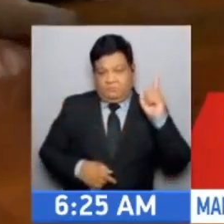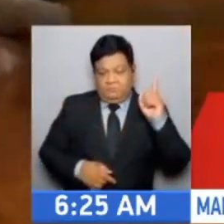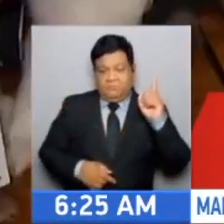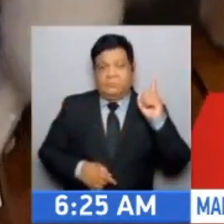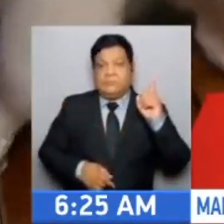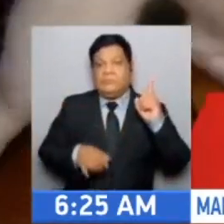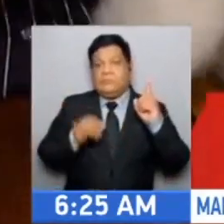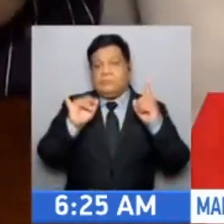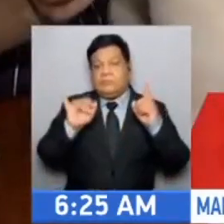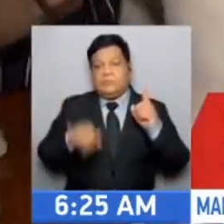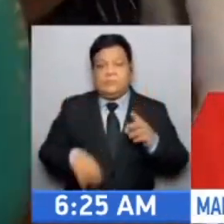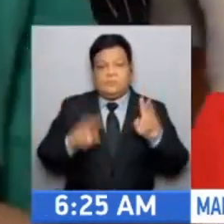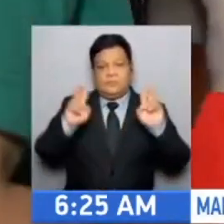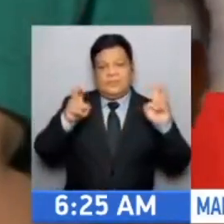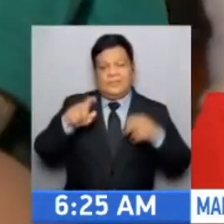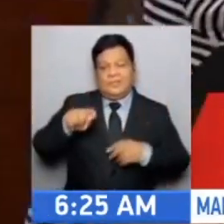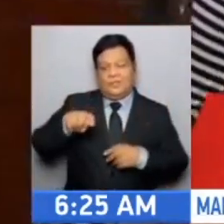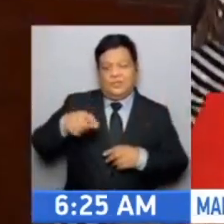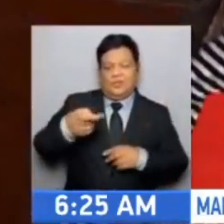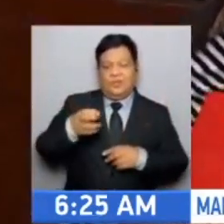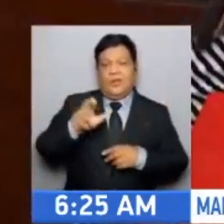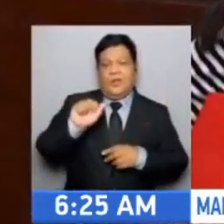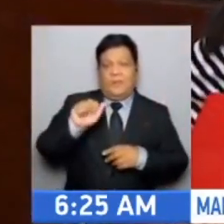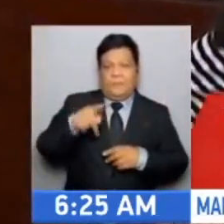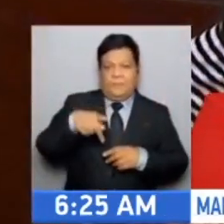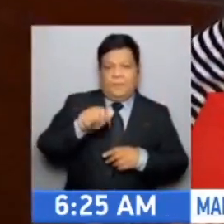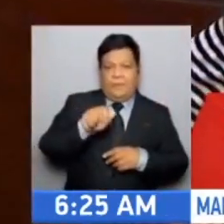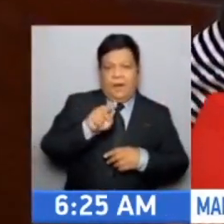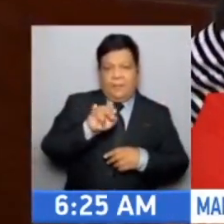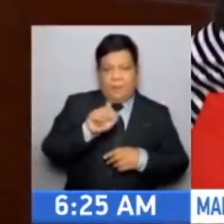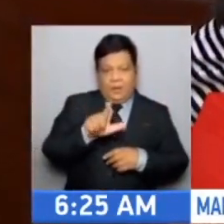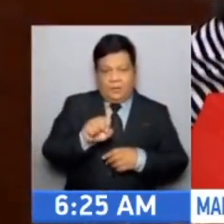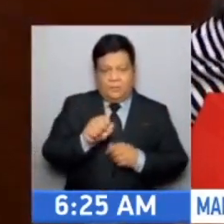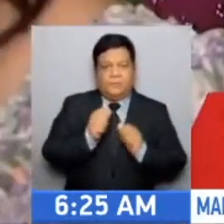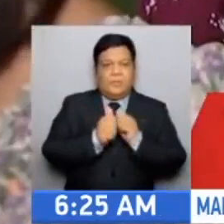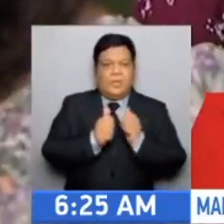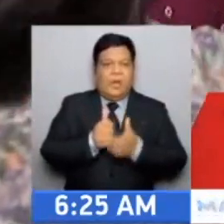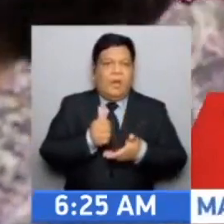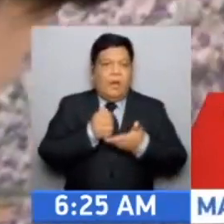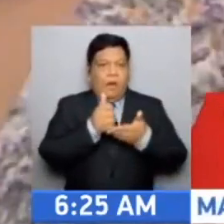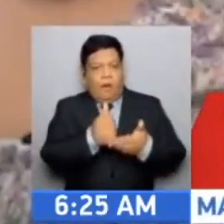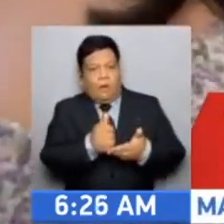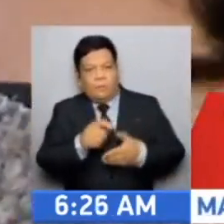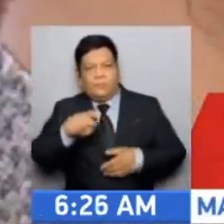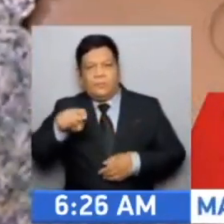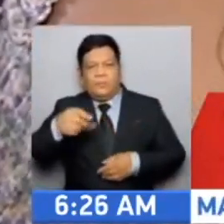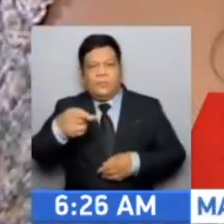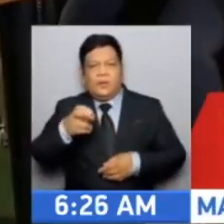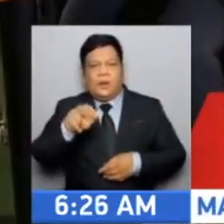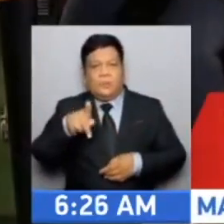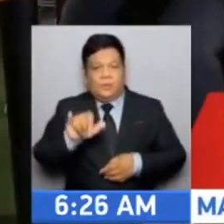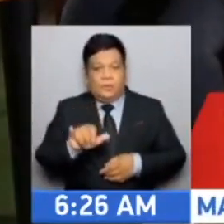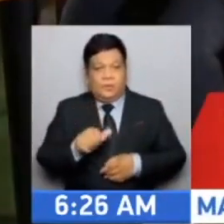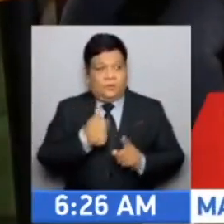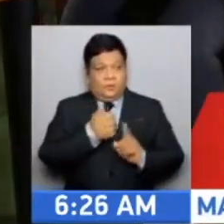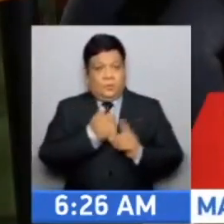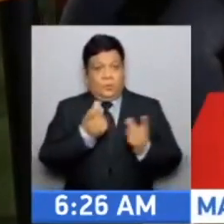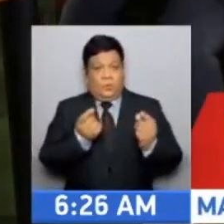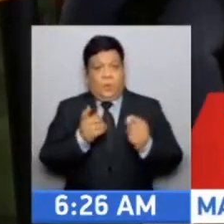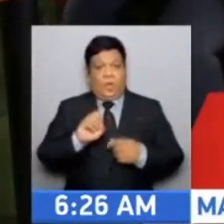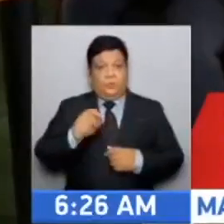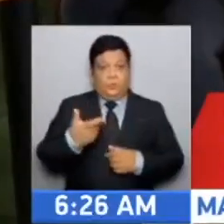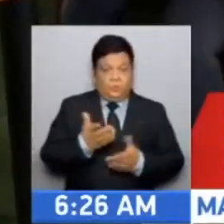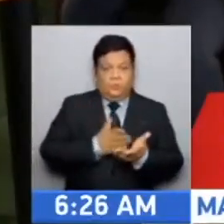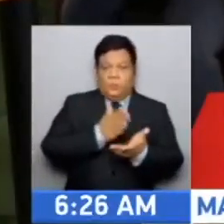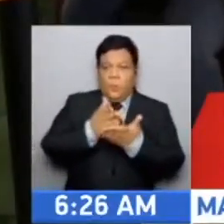animals o therapy animals. Ayon sa POS, bumibisita sila sa mga ospital para makapagpasaya ng mga pasyente. Bahagi ito ng pagunita ng